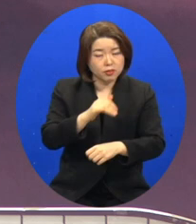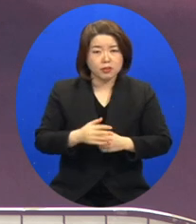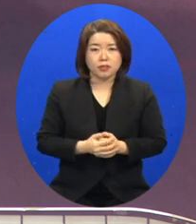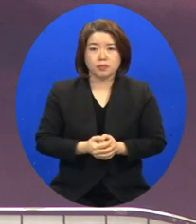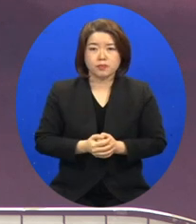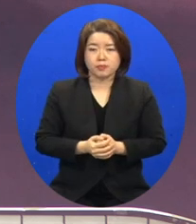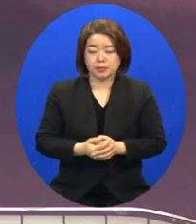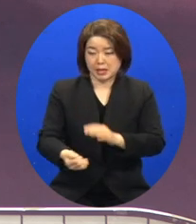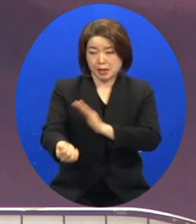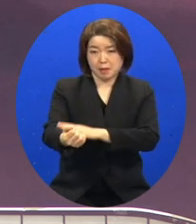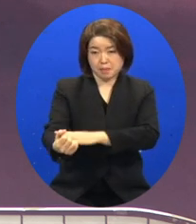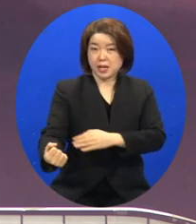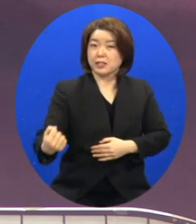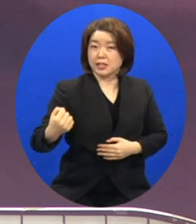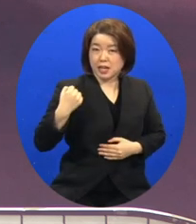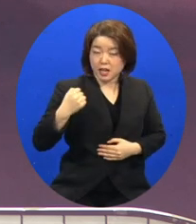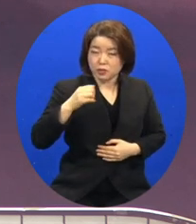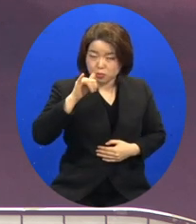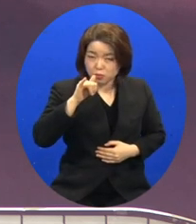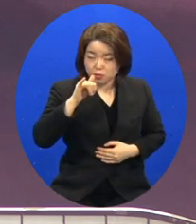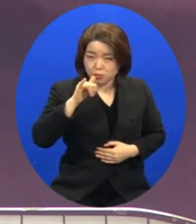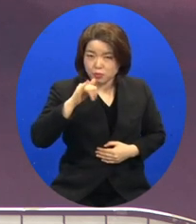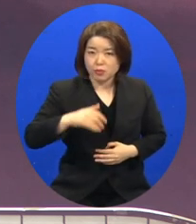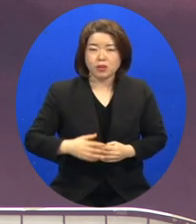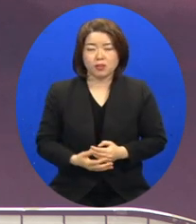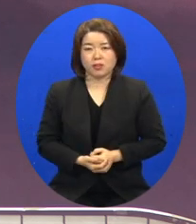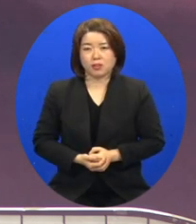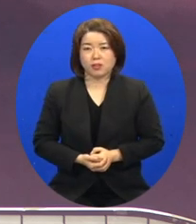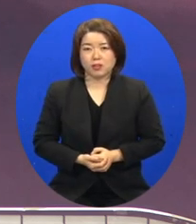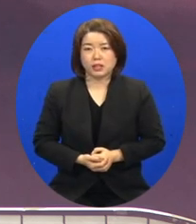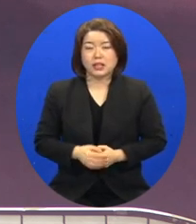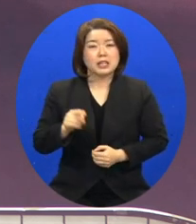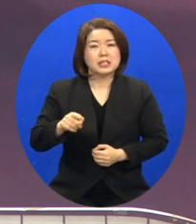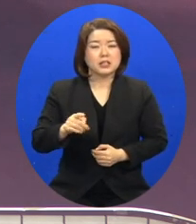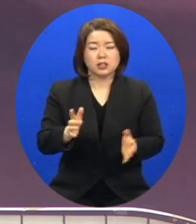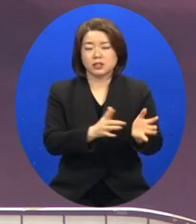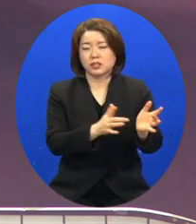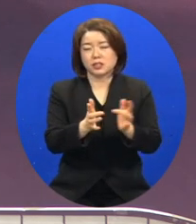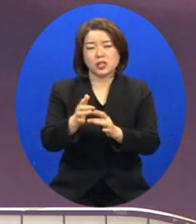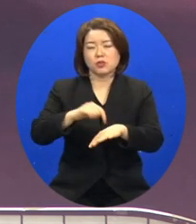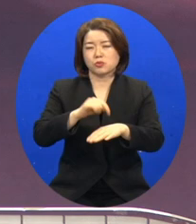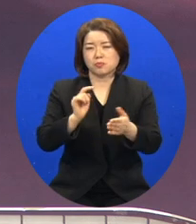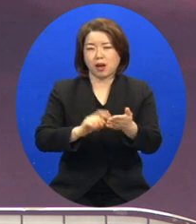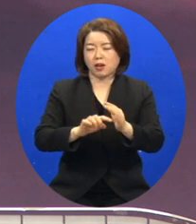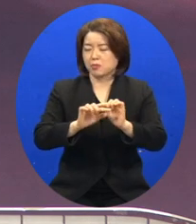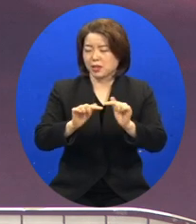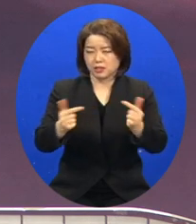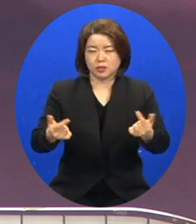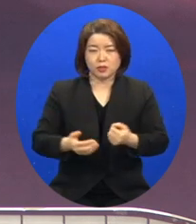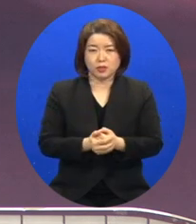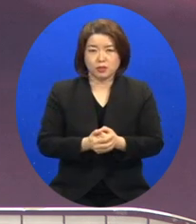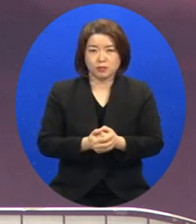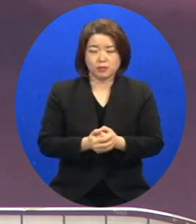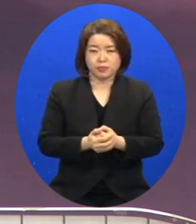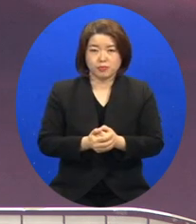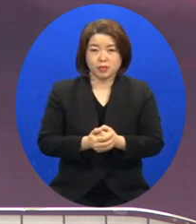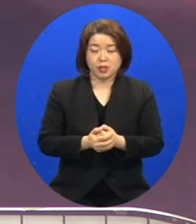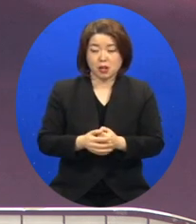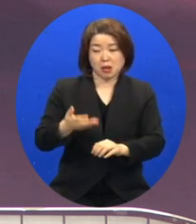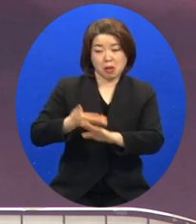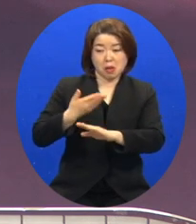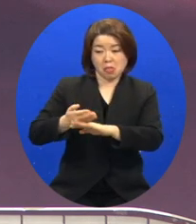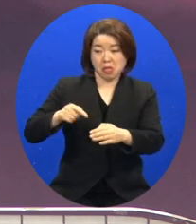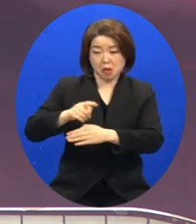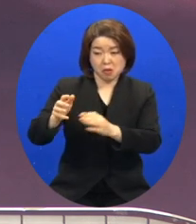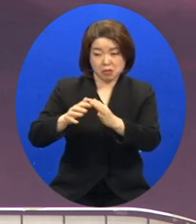팔은 안으로 굽는 자 그건 예수님의 마음이 아니에요 내로 남부 리 라는 표현을 자주